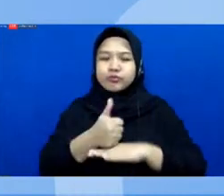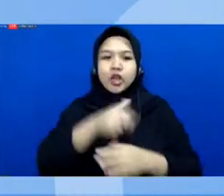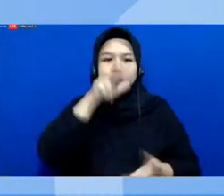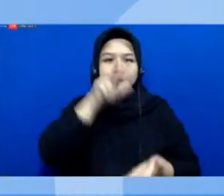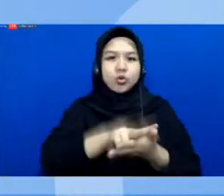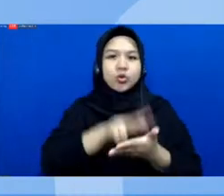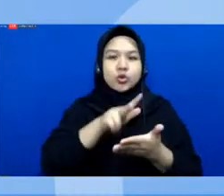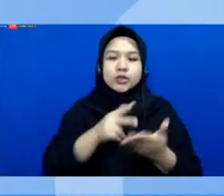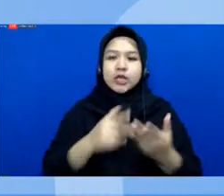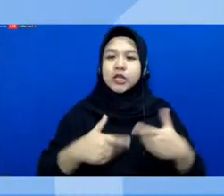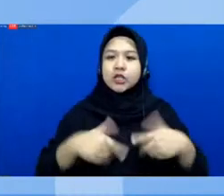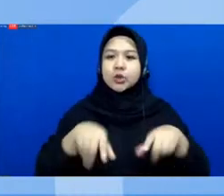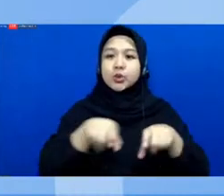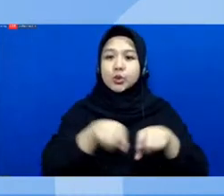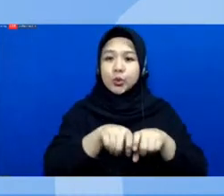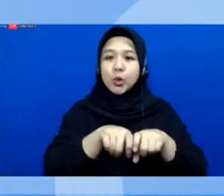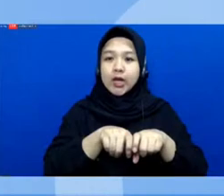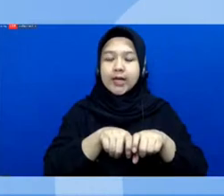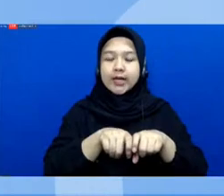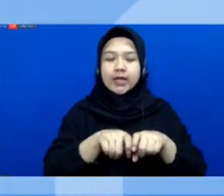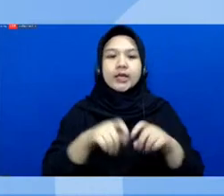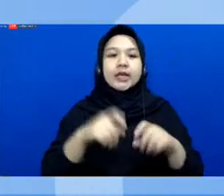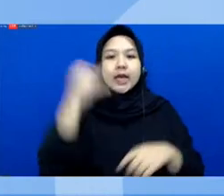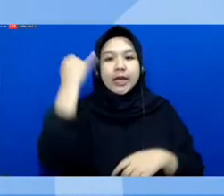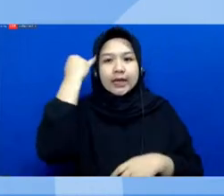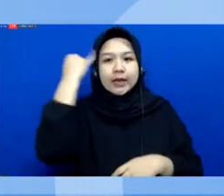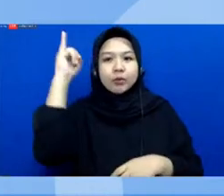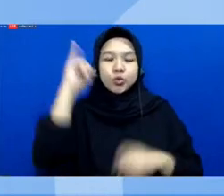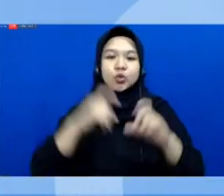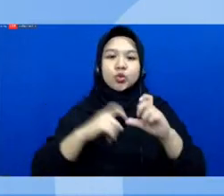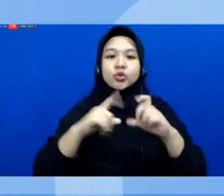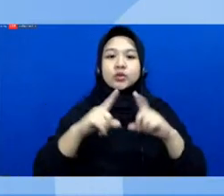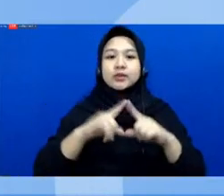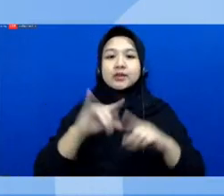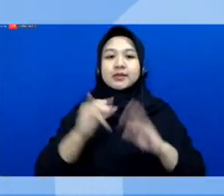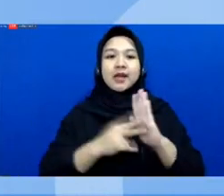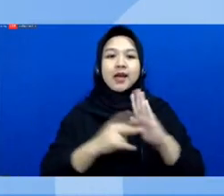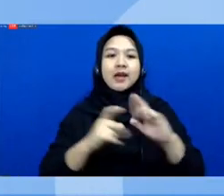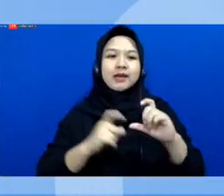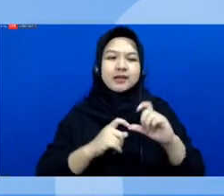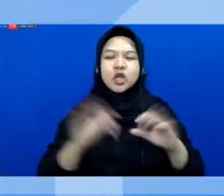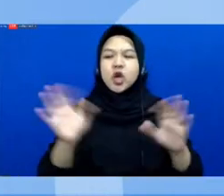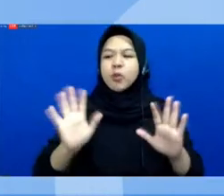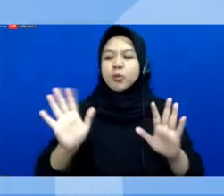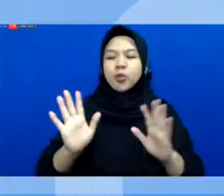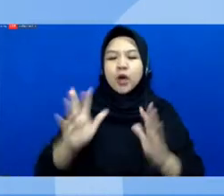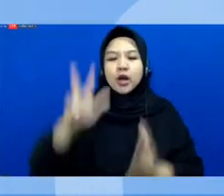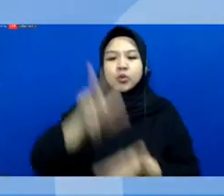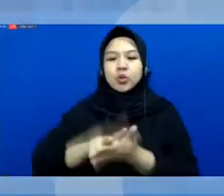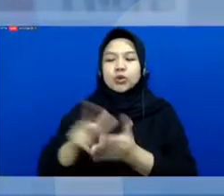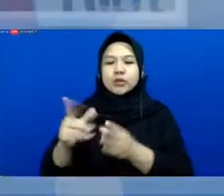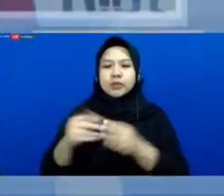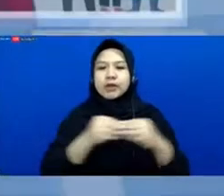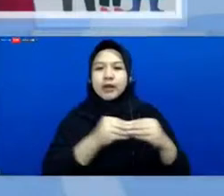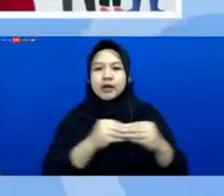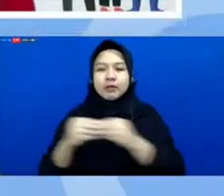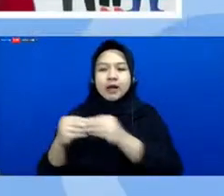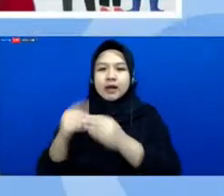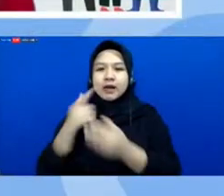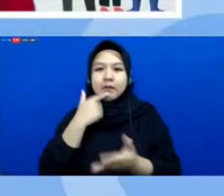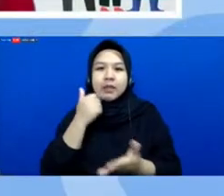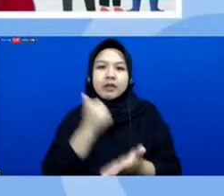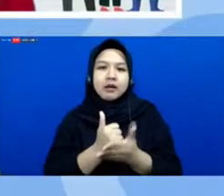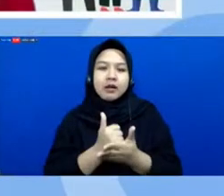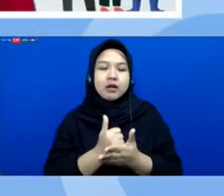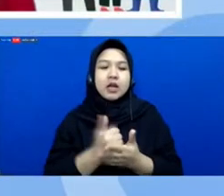based on the science, ya, itu bukan based on tarik menarik kepentingan gitu. Nah,